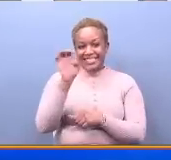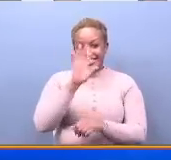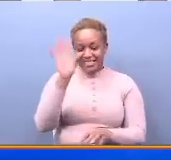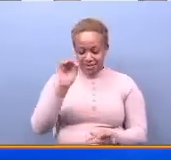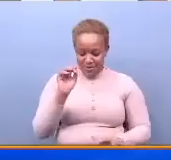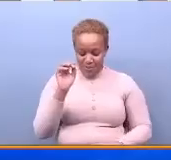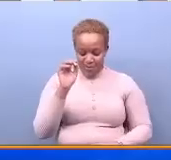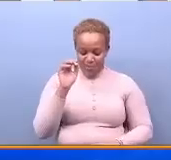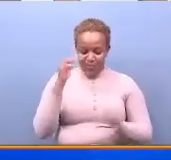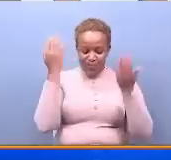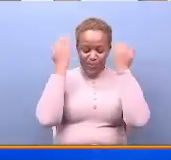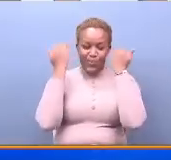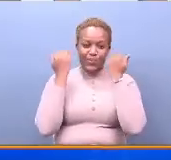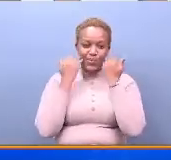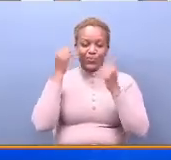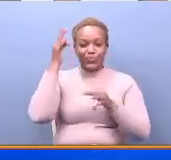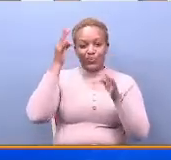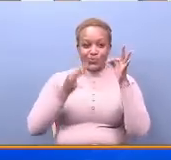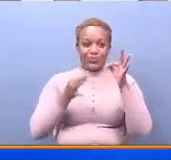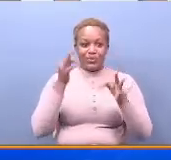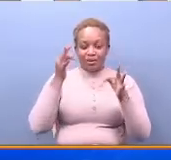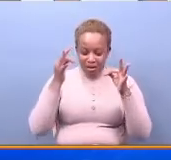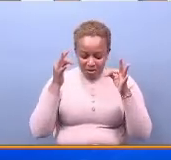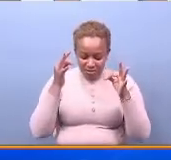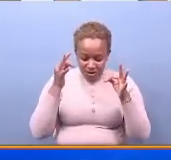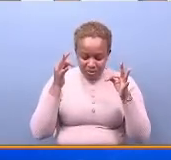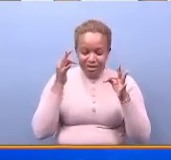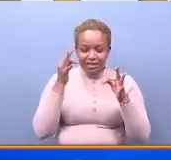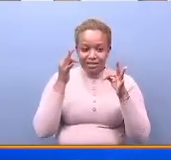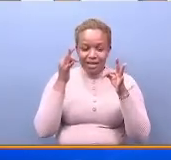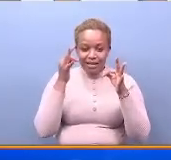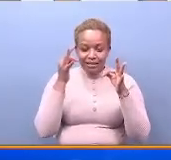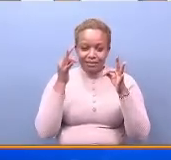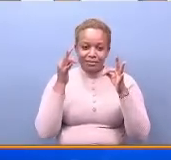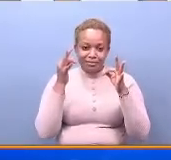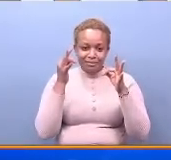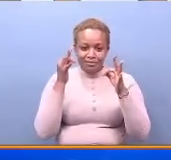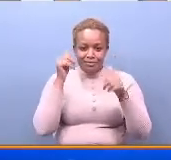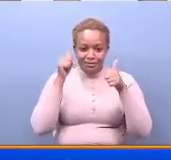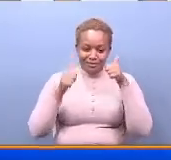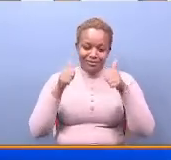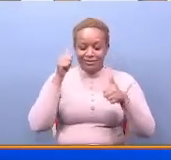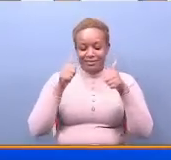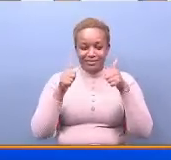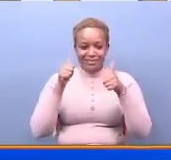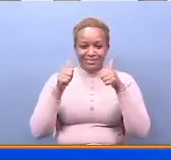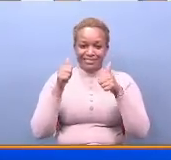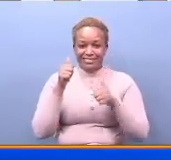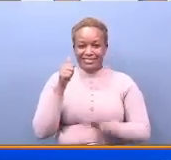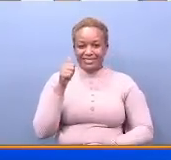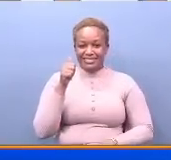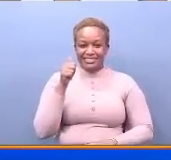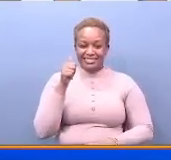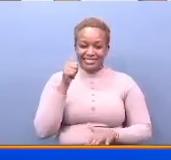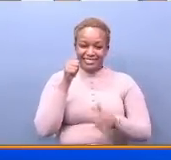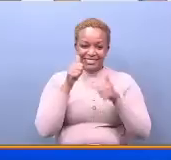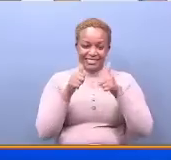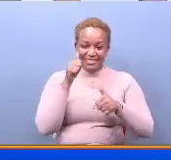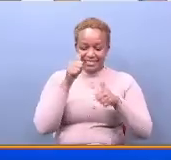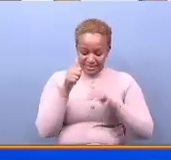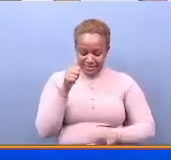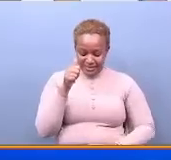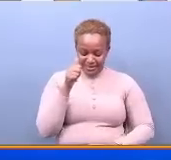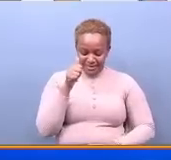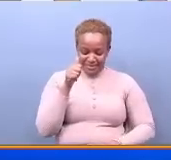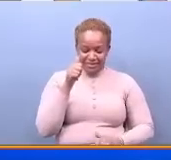of Justice, bado kuna kitu inaitwa East African Court of Appeal, ambaye una appeal against East African Court of Justice. Na bado kudhulumiwa